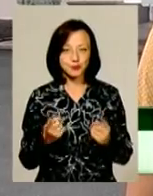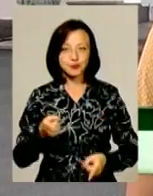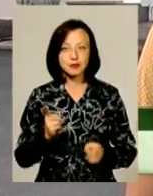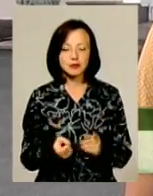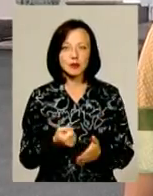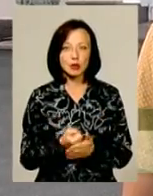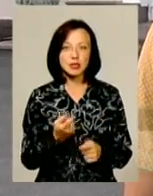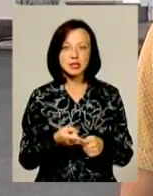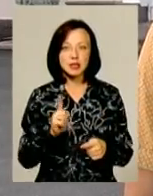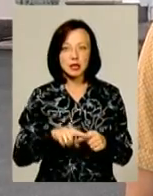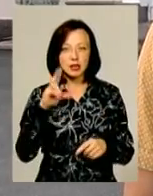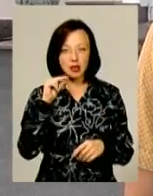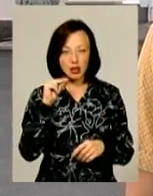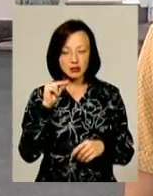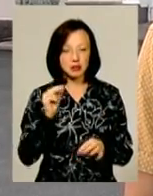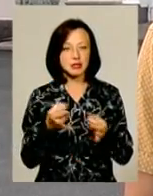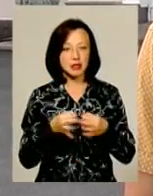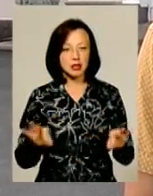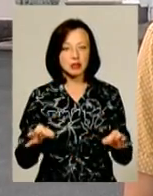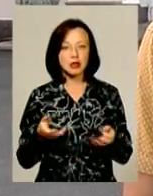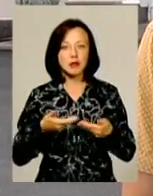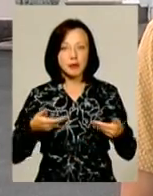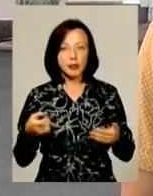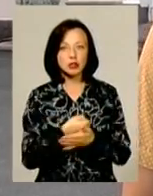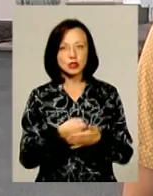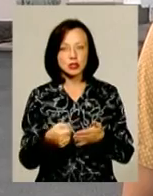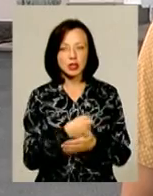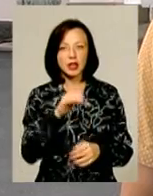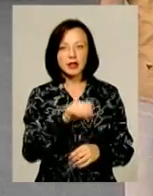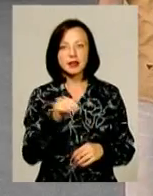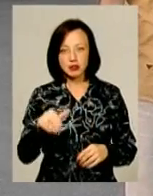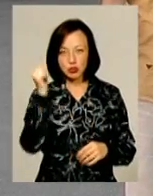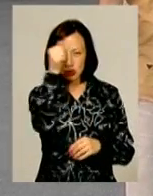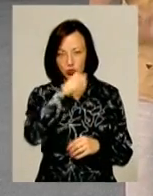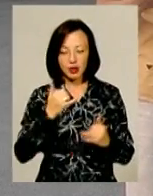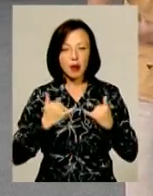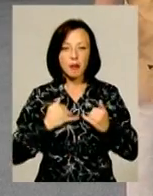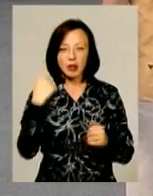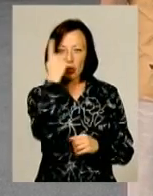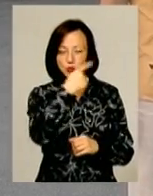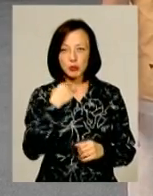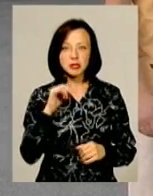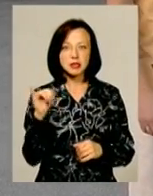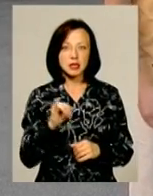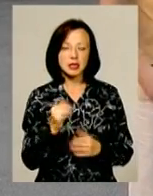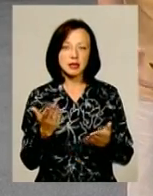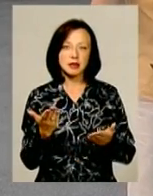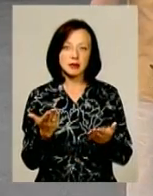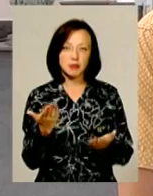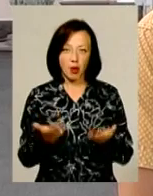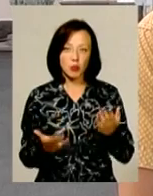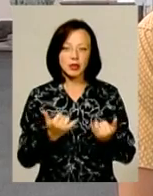насправді до цієї дати, до цієї незалежності ми йшли тисячоліттями. Для мене особисто і для, мабуть, для